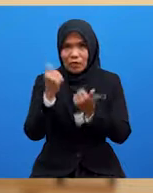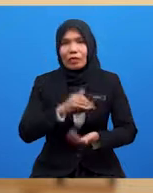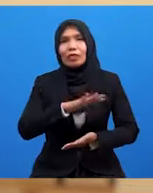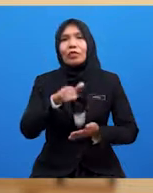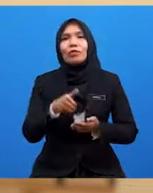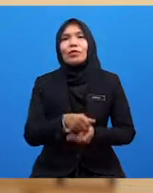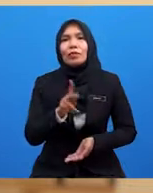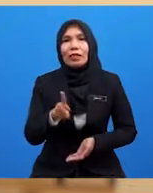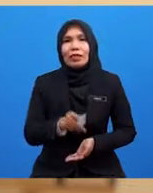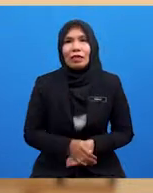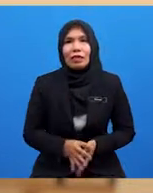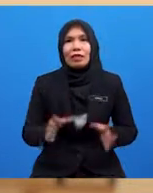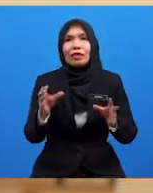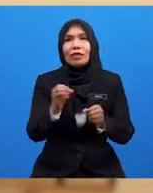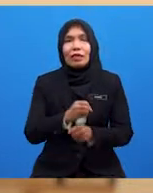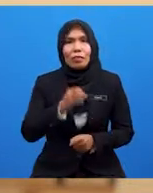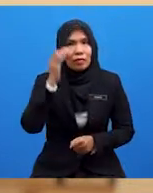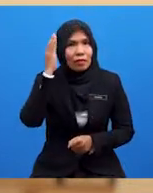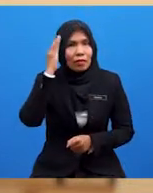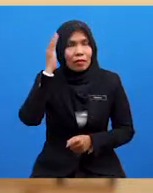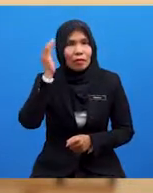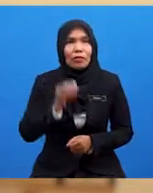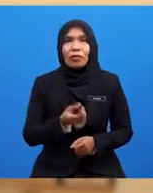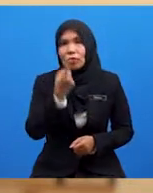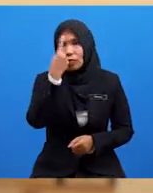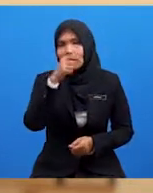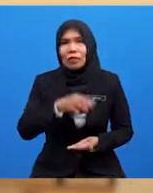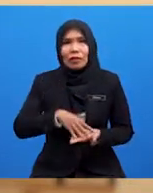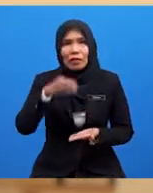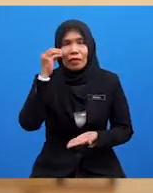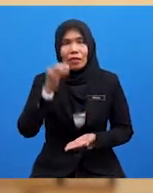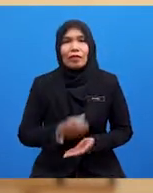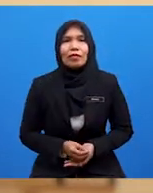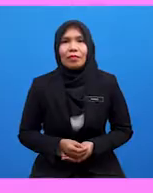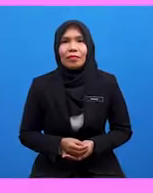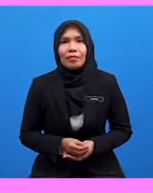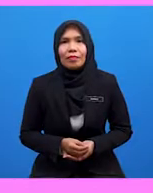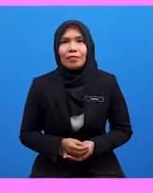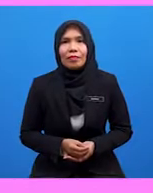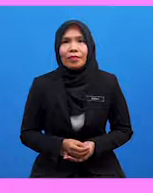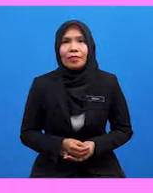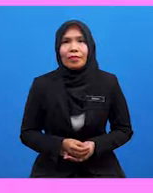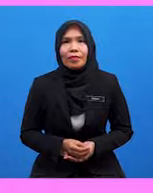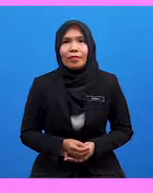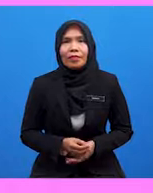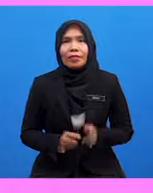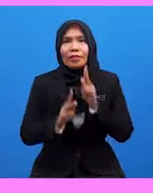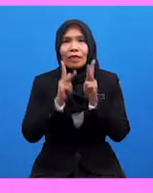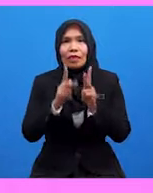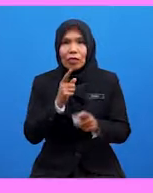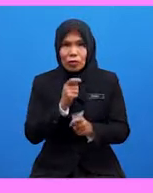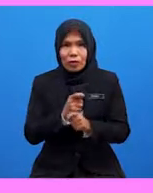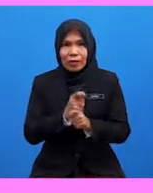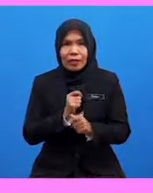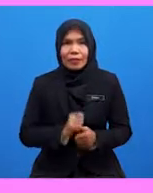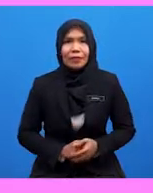pelajar dapat mencapah minda untuk belajar dalam satu aspek golongan kata iaitu kata tugas.